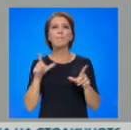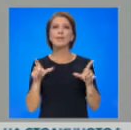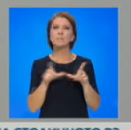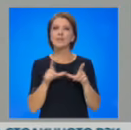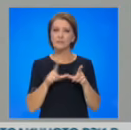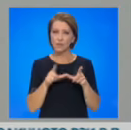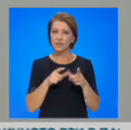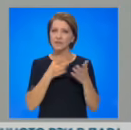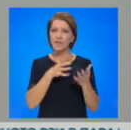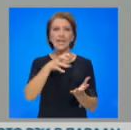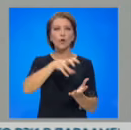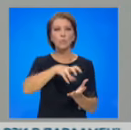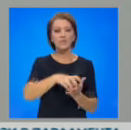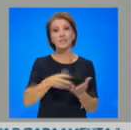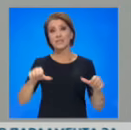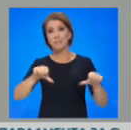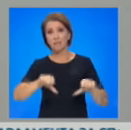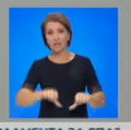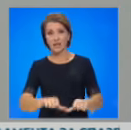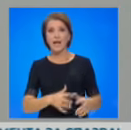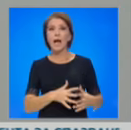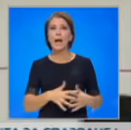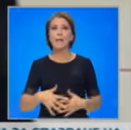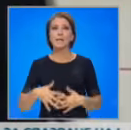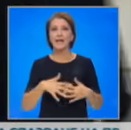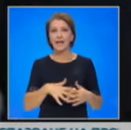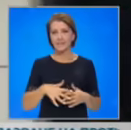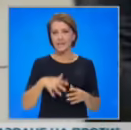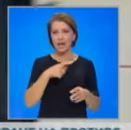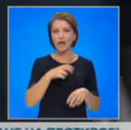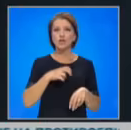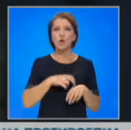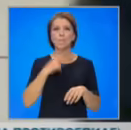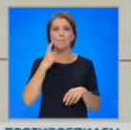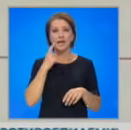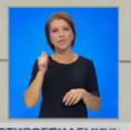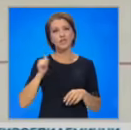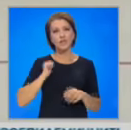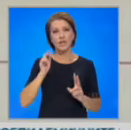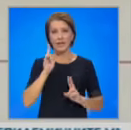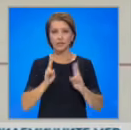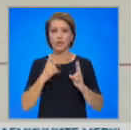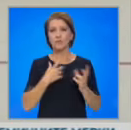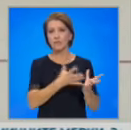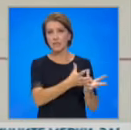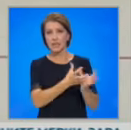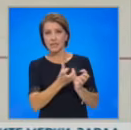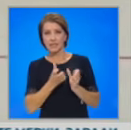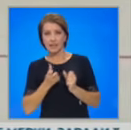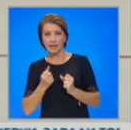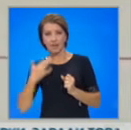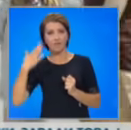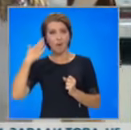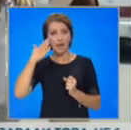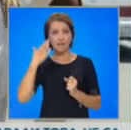радикалната групировка са се провалили. Американският президент Джо Байден за пореден път защити решението си за изтегляне на контингента и заяви, че